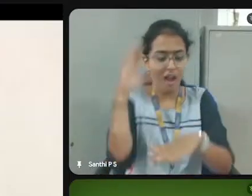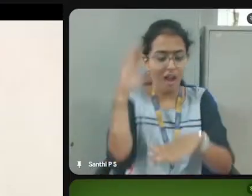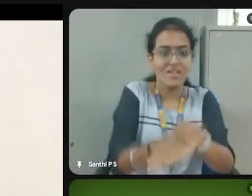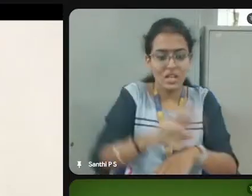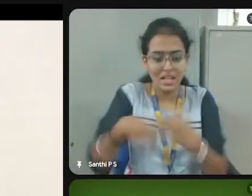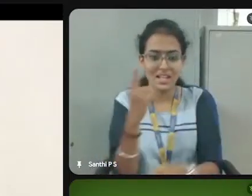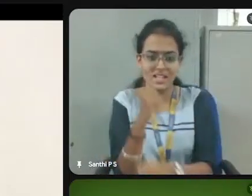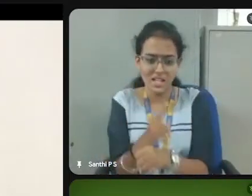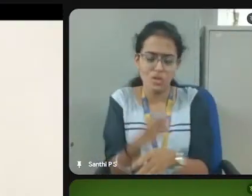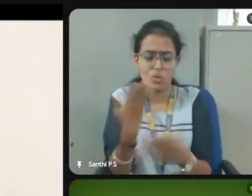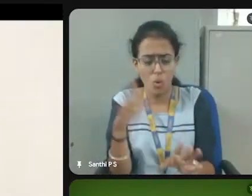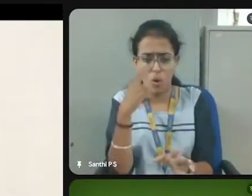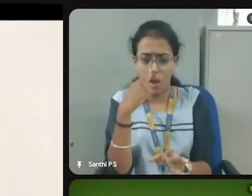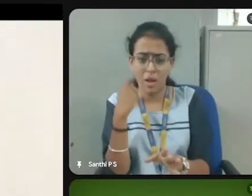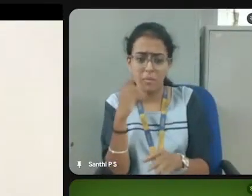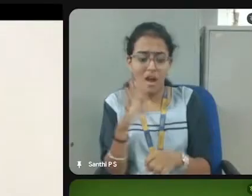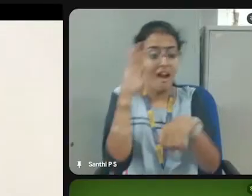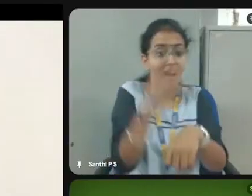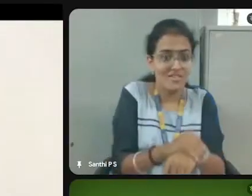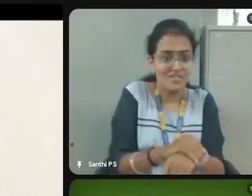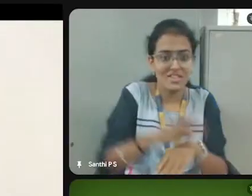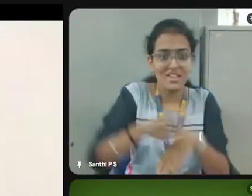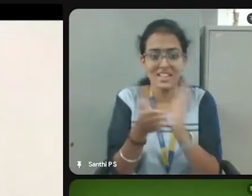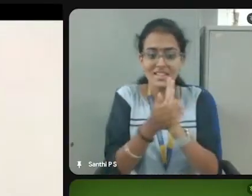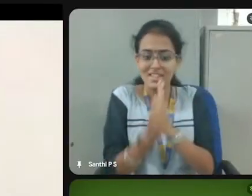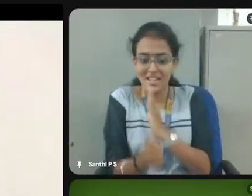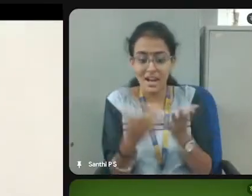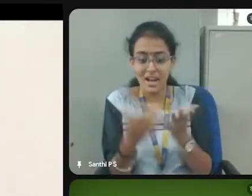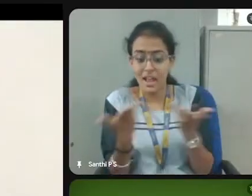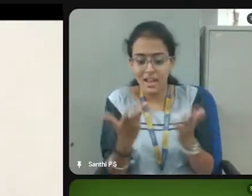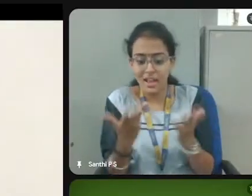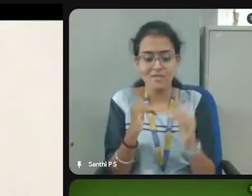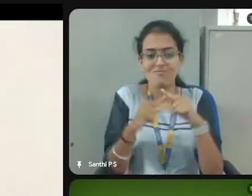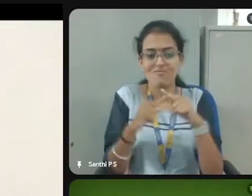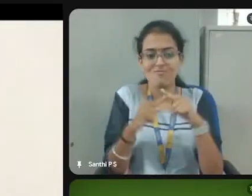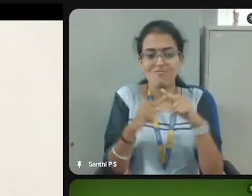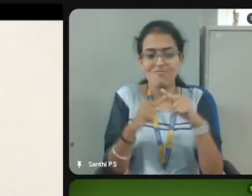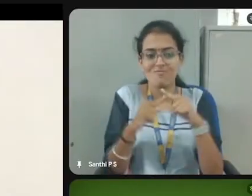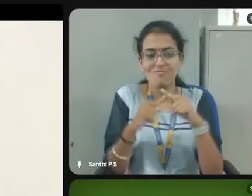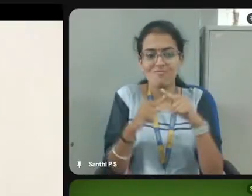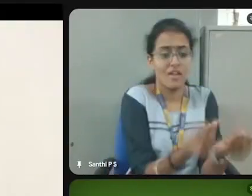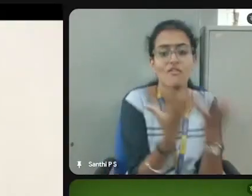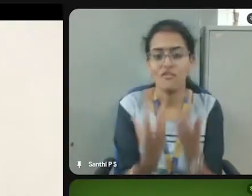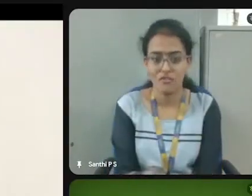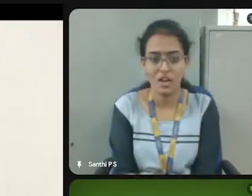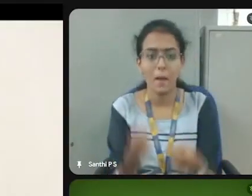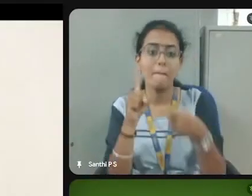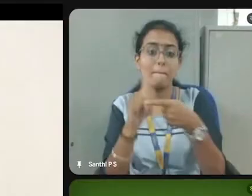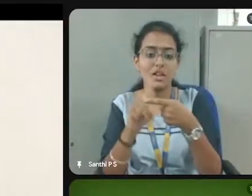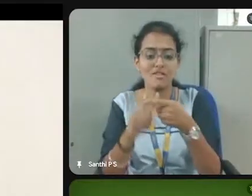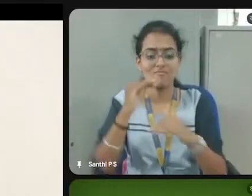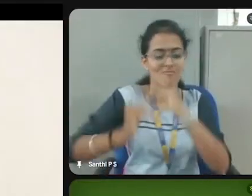അധ്യാപകരായാലും മാതാപിതാക്കളും ഐഡൻറ്റിഫൈ ചെയ്യുക. ആ സ്കില്ലിന് വേണ്ട പരിശീലനങ്ങൾ കണ്ടിന്യൂസ് ആയിട്ട് നമ്മൾ കൊടുത്ത് അത്